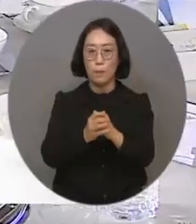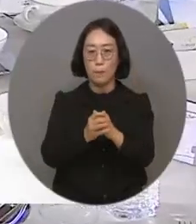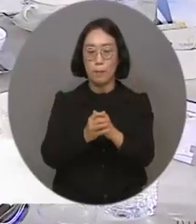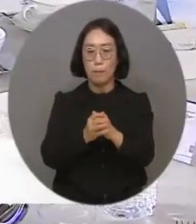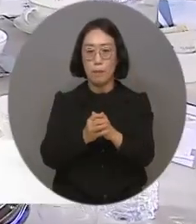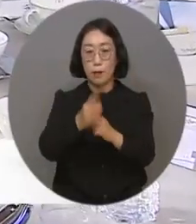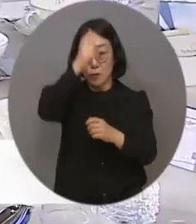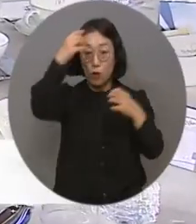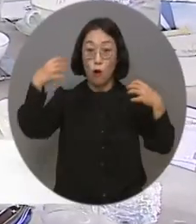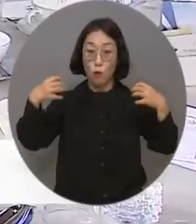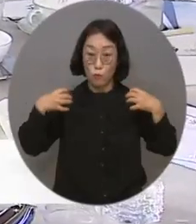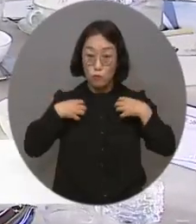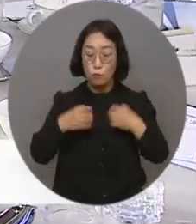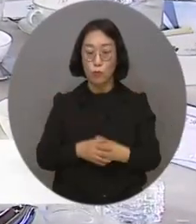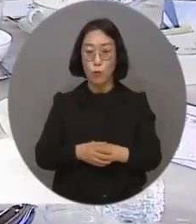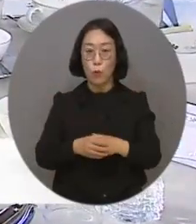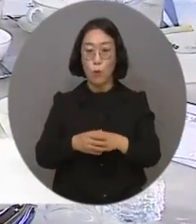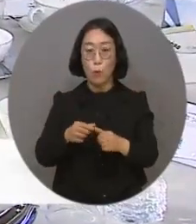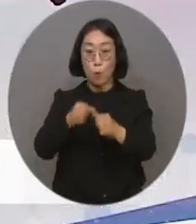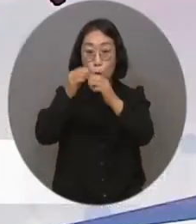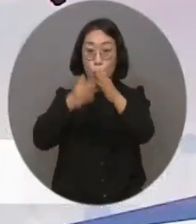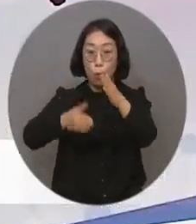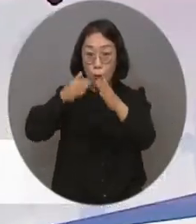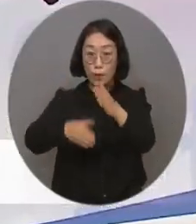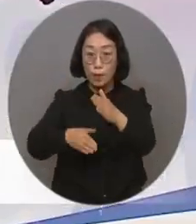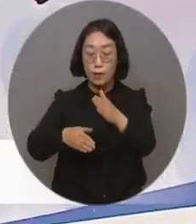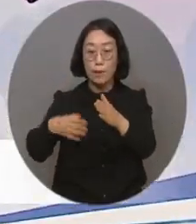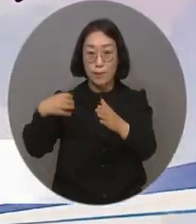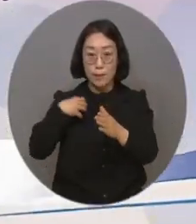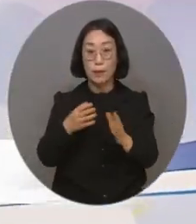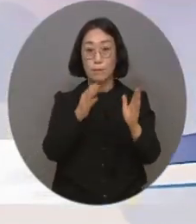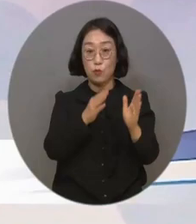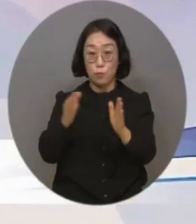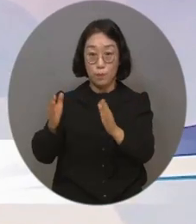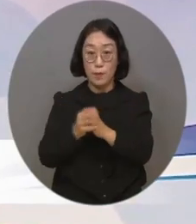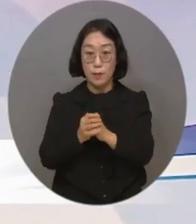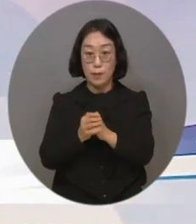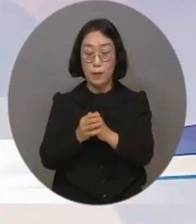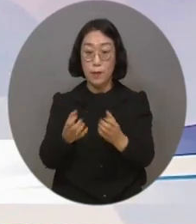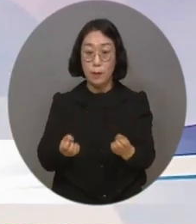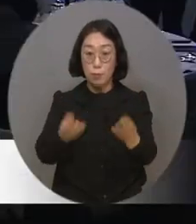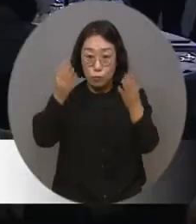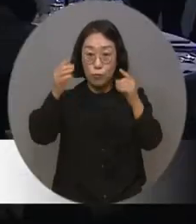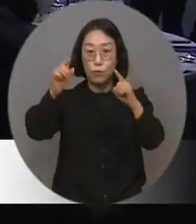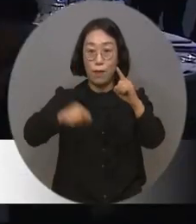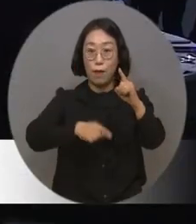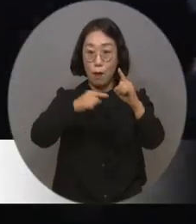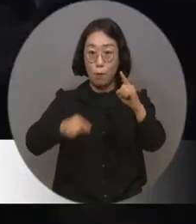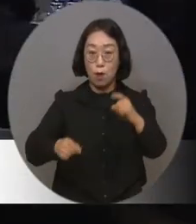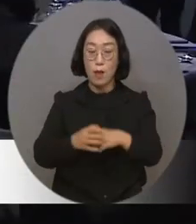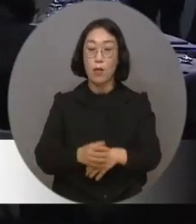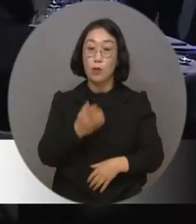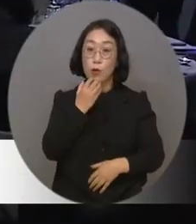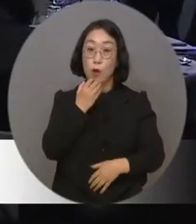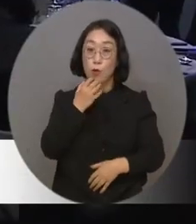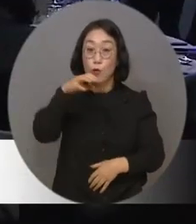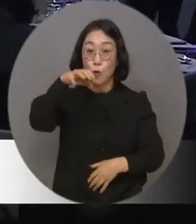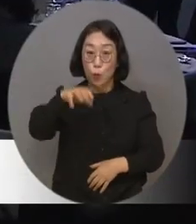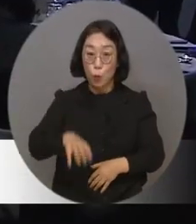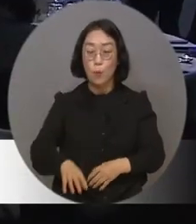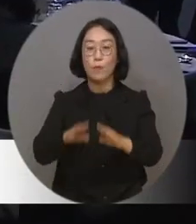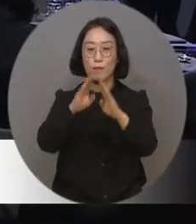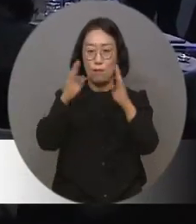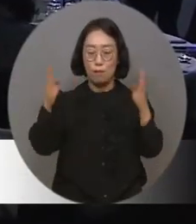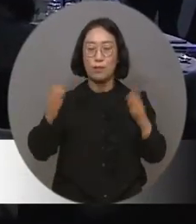주최하고 한국장애인고용공단이 주관하는 2023 장애인고용촉진대회가 서울 올림픽파크텔에서